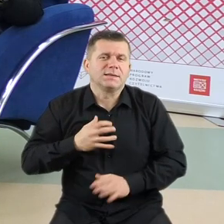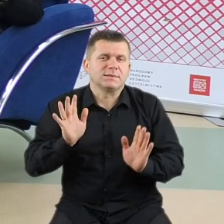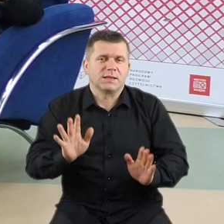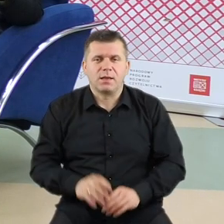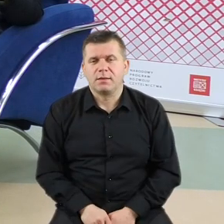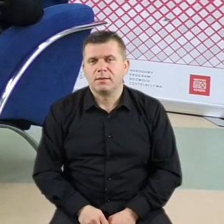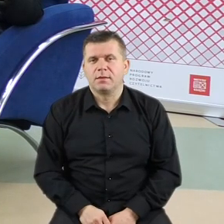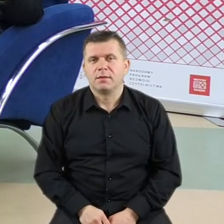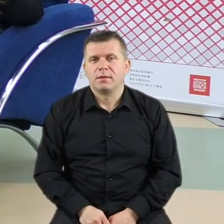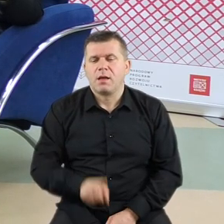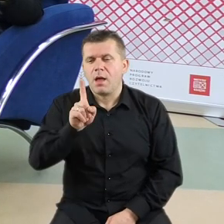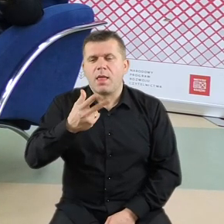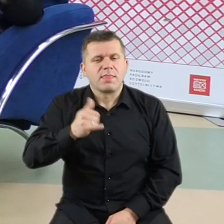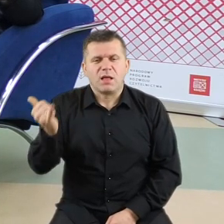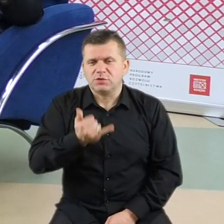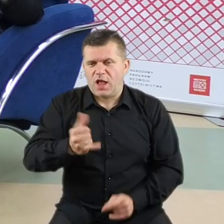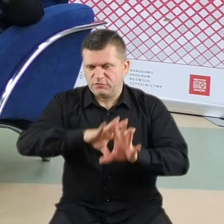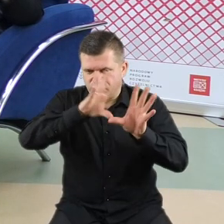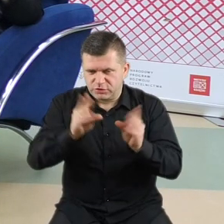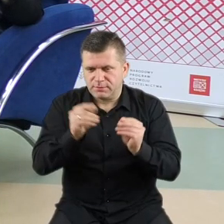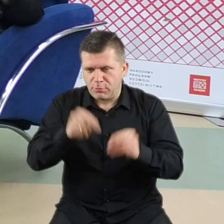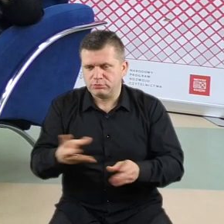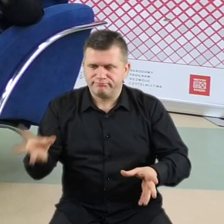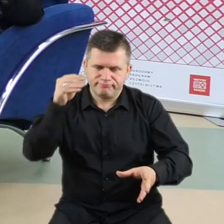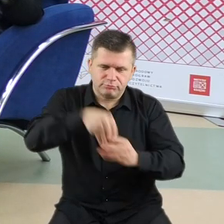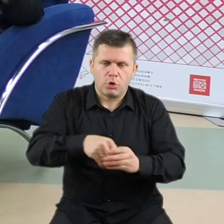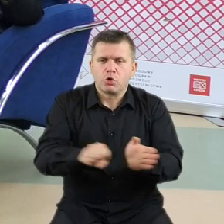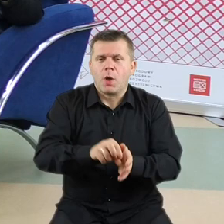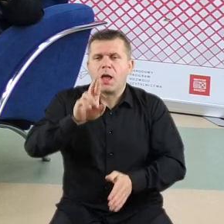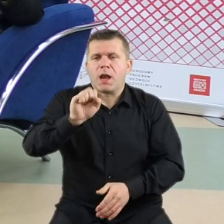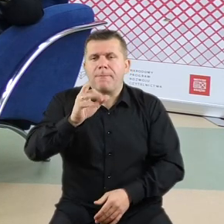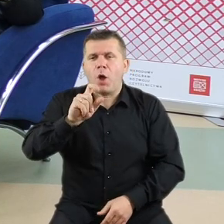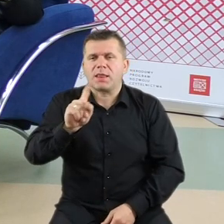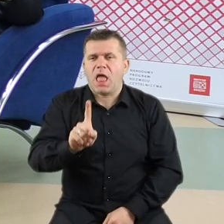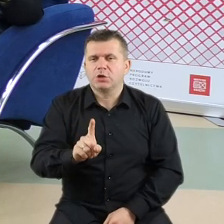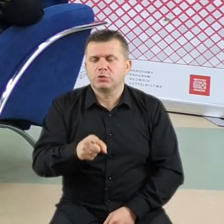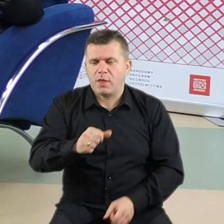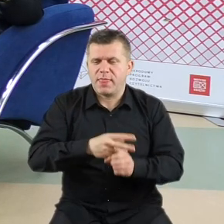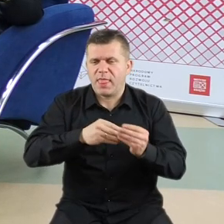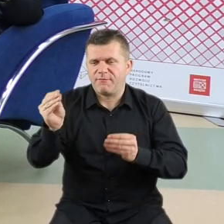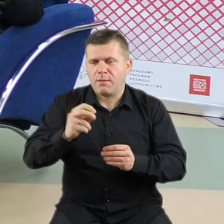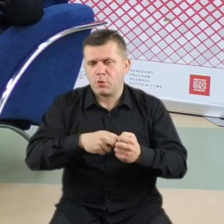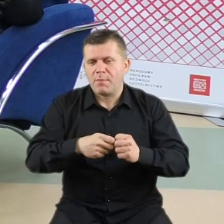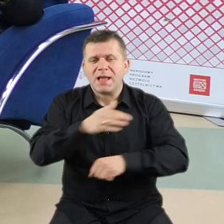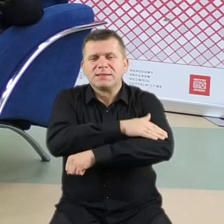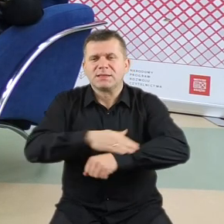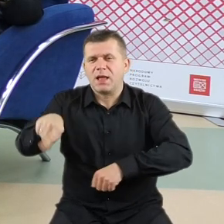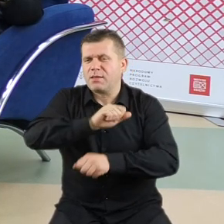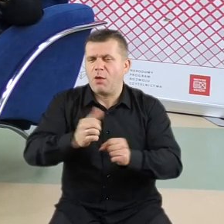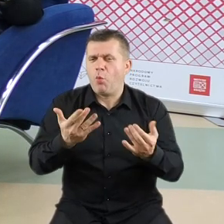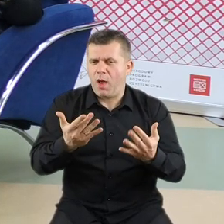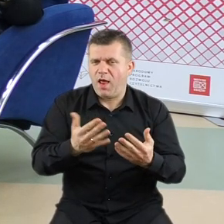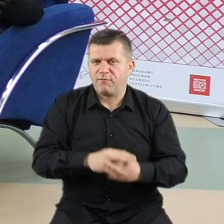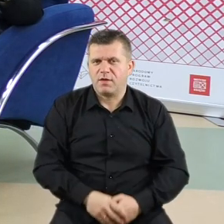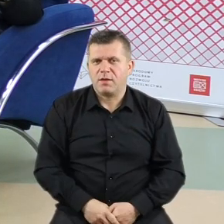niestety nie zawsze wszystko do reportażu można włożyć. To jest ten mój taki największy problem. Oczywiście z tymi zagranicznymi to jest łatwiej,